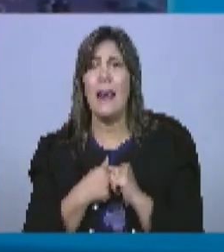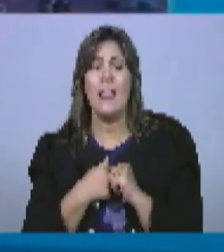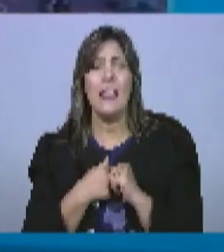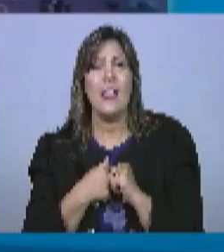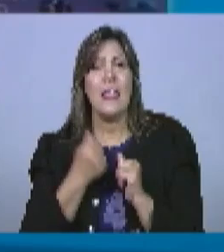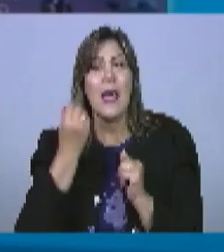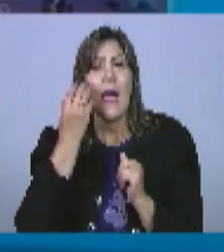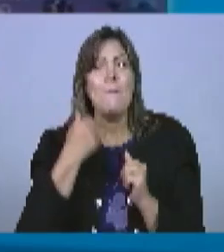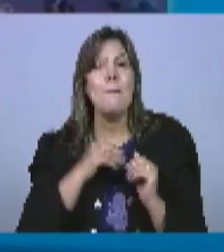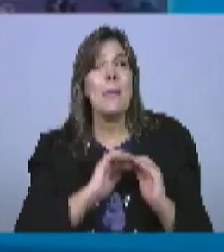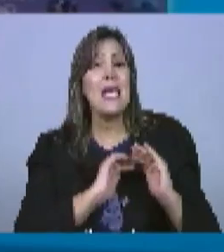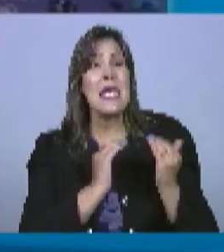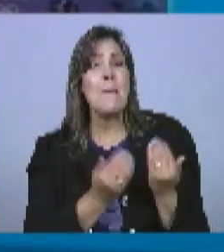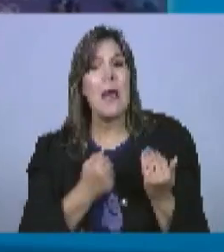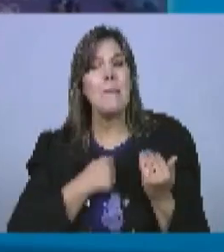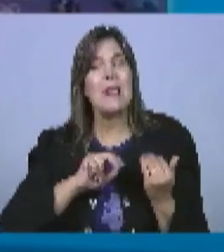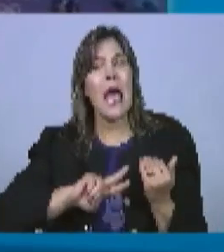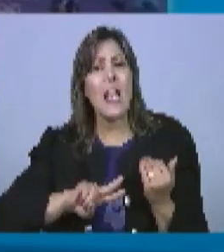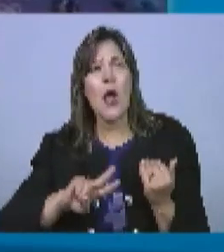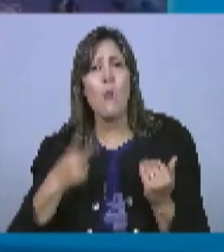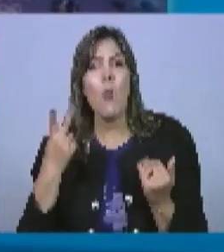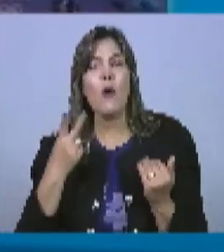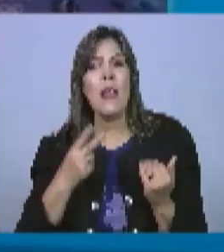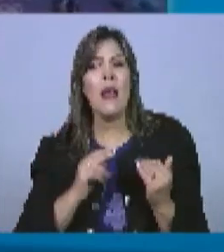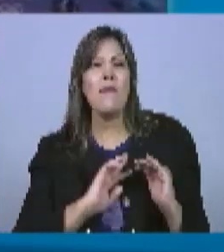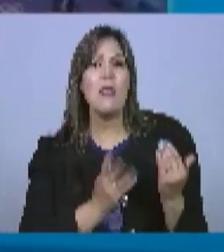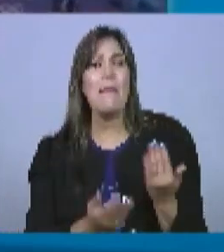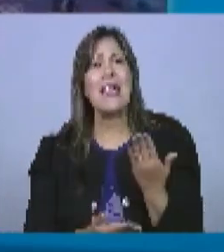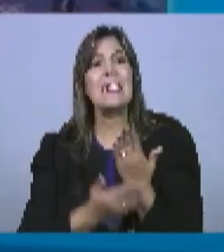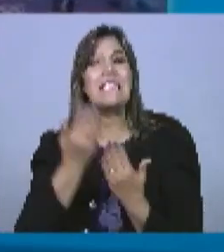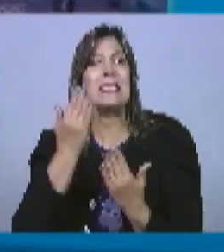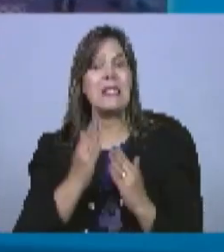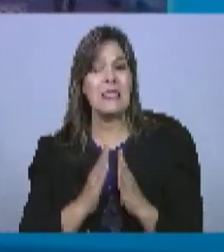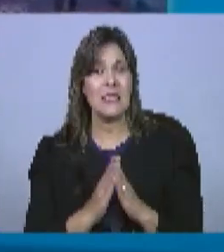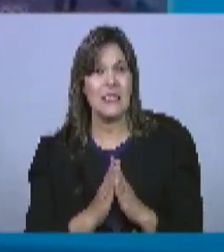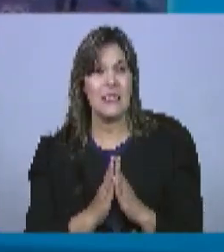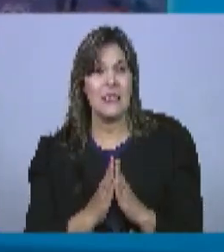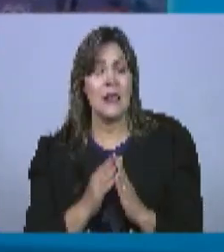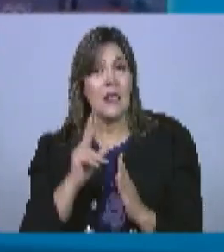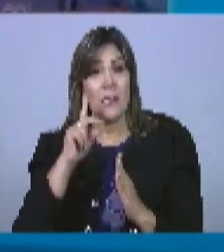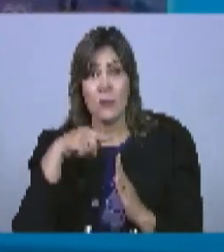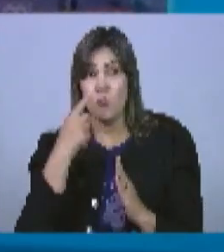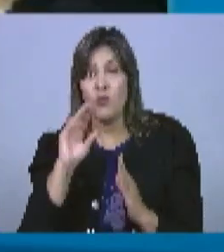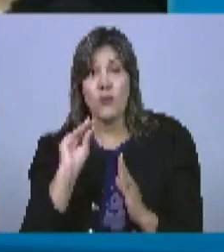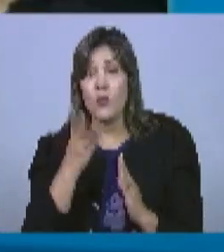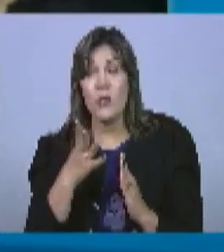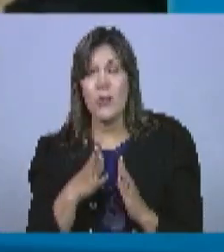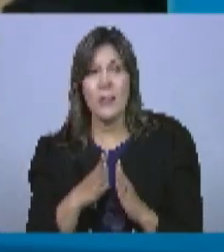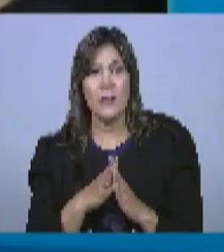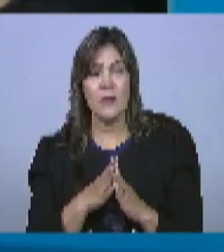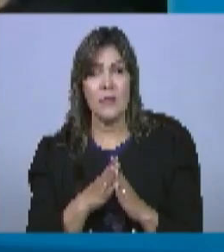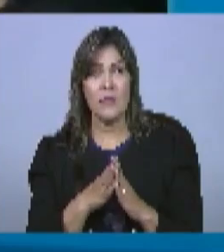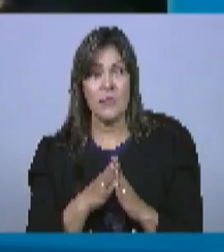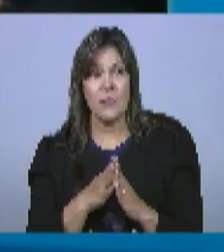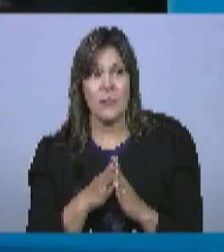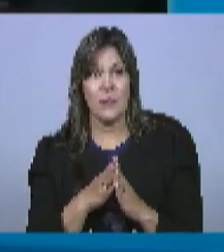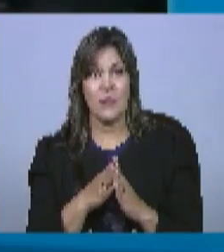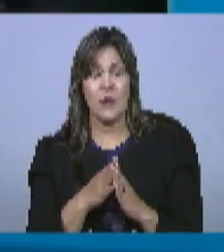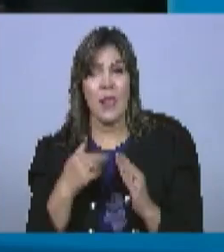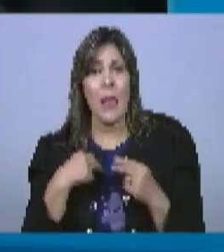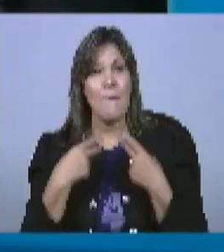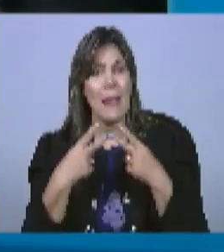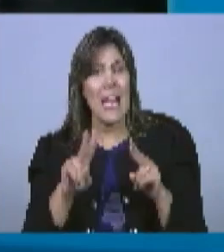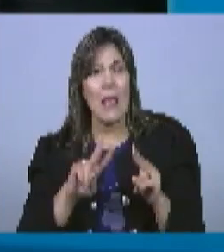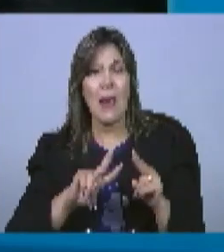التواصل الاجتماعي وتعليقاتهم وحبيت افهمهم يعني ايه ايه موقفهم في هذا الخصوص يعني اولا